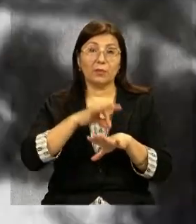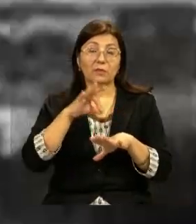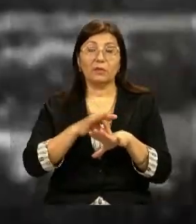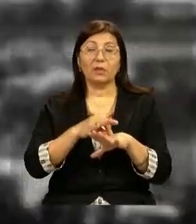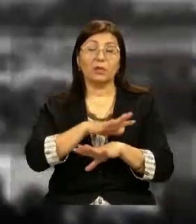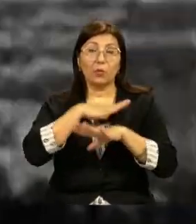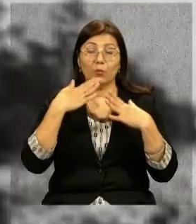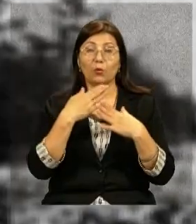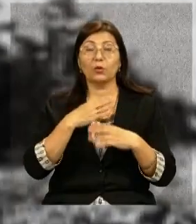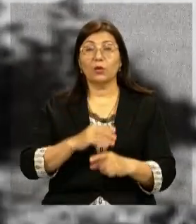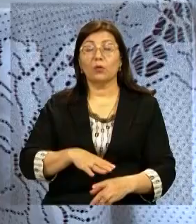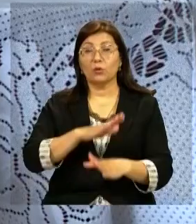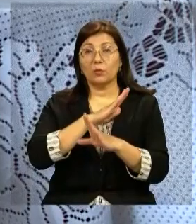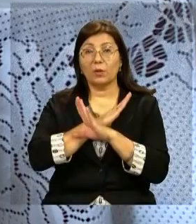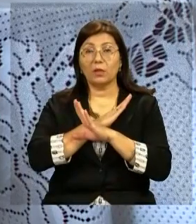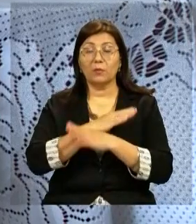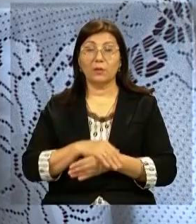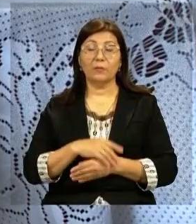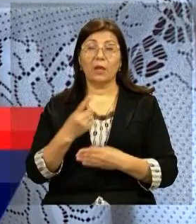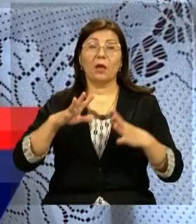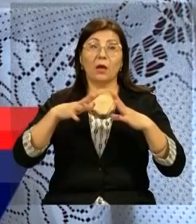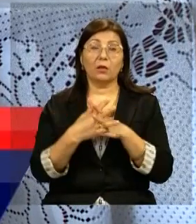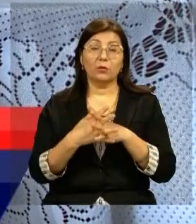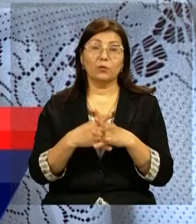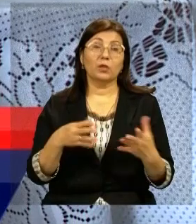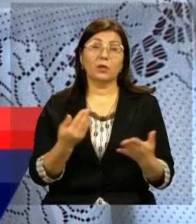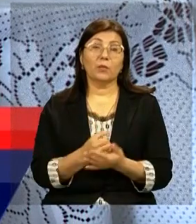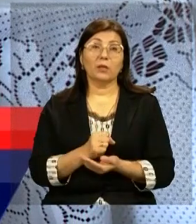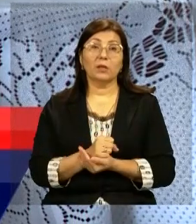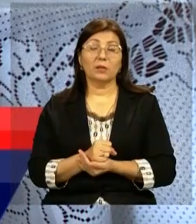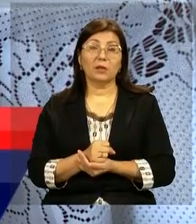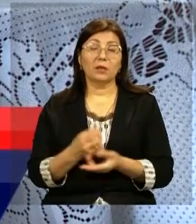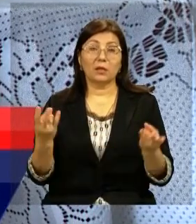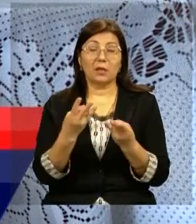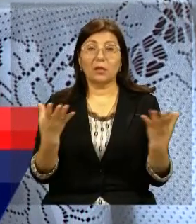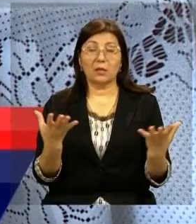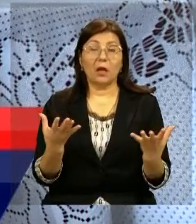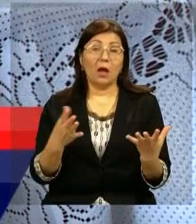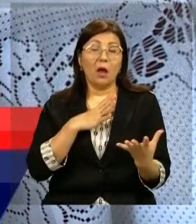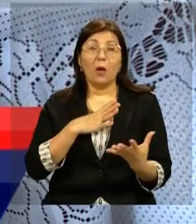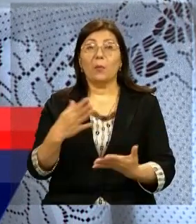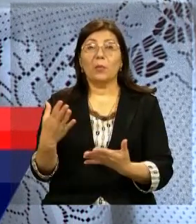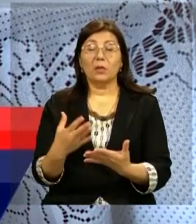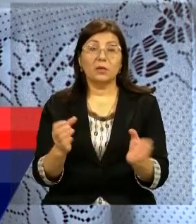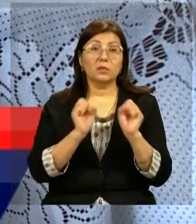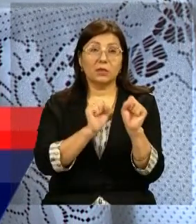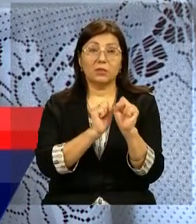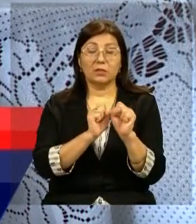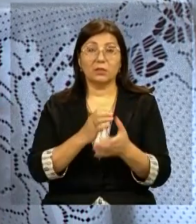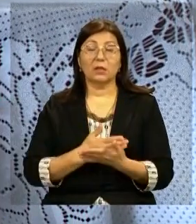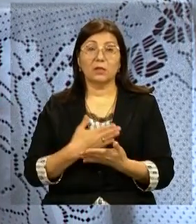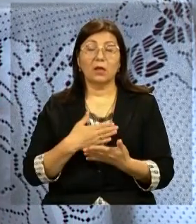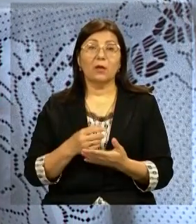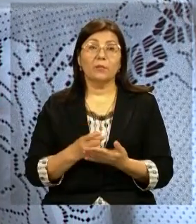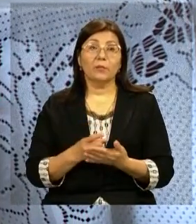погибли. Одну деревню вот там атаковать надо было. Объяснили, вот такая задача, вот,